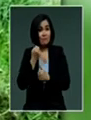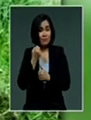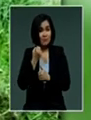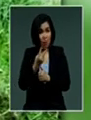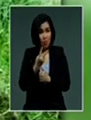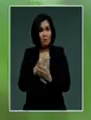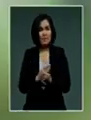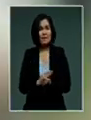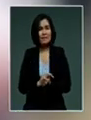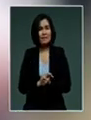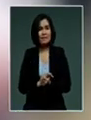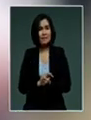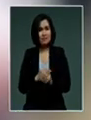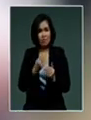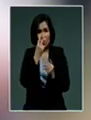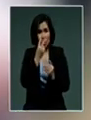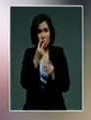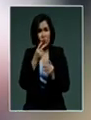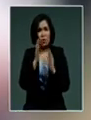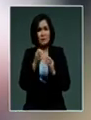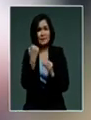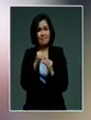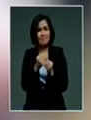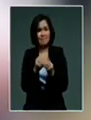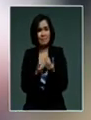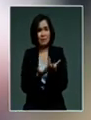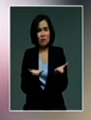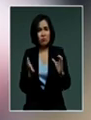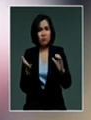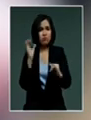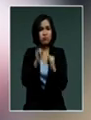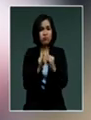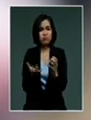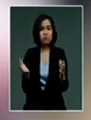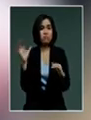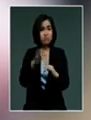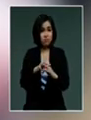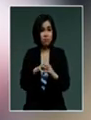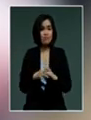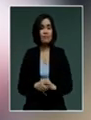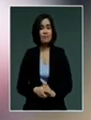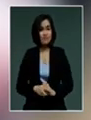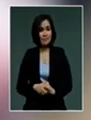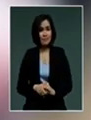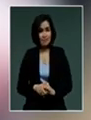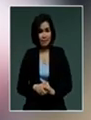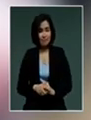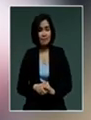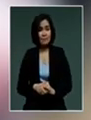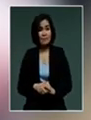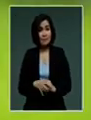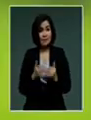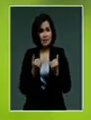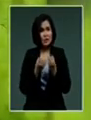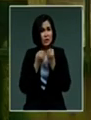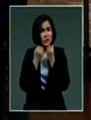าพคือเป็นร่างของทั้ง10คนที่ถูกทิ้งเอาไว้ในหลุมฝังศพนะครับ ก่อนหน้านี้ในการส่งตัวชาวโรฮิงจากลับเนี่ย